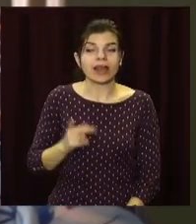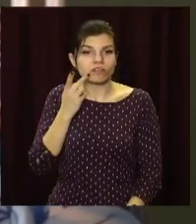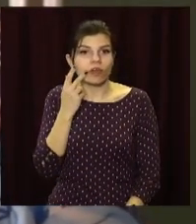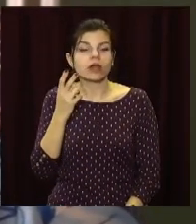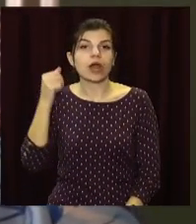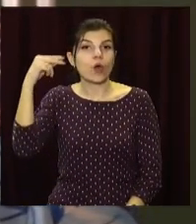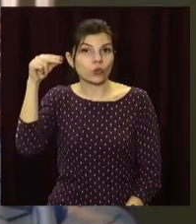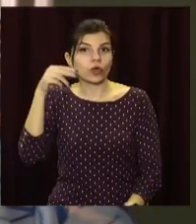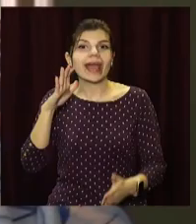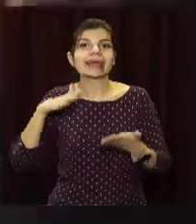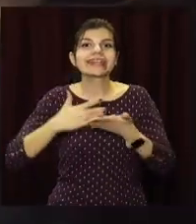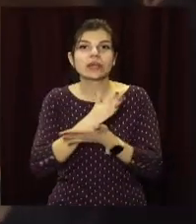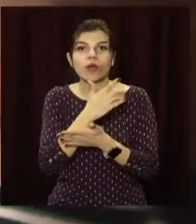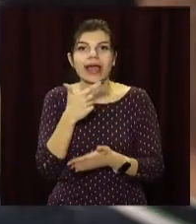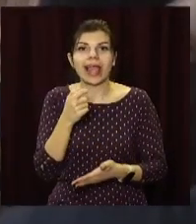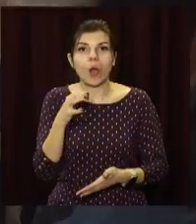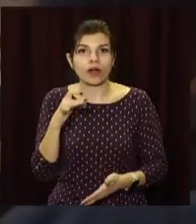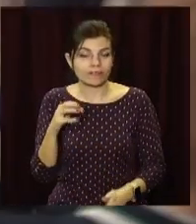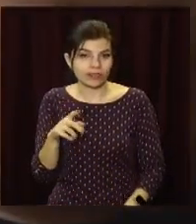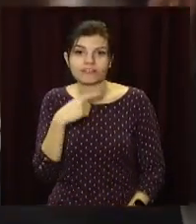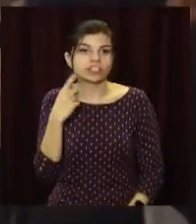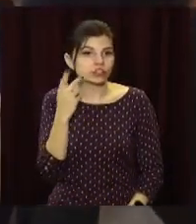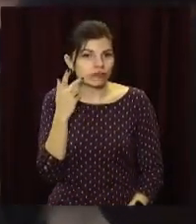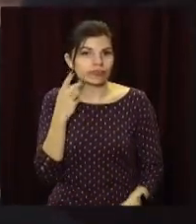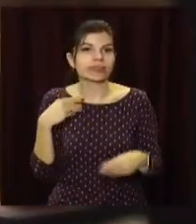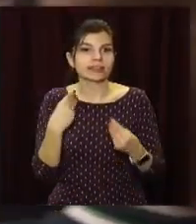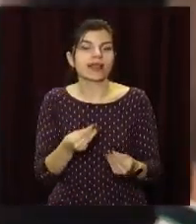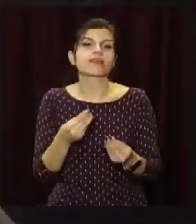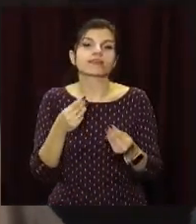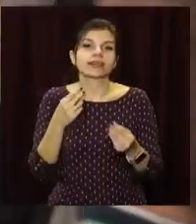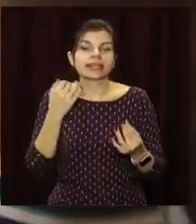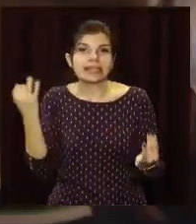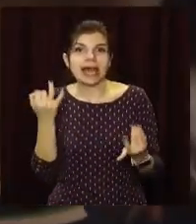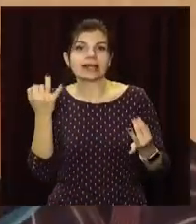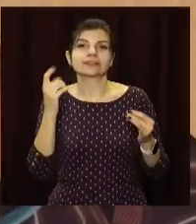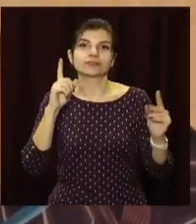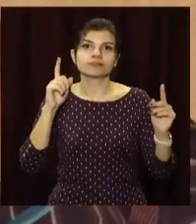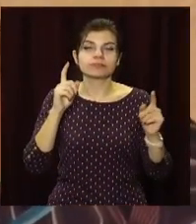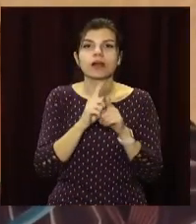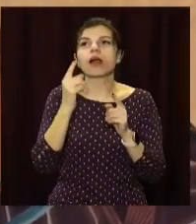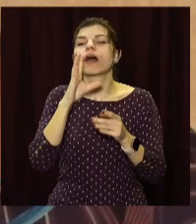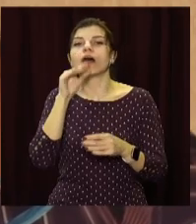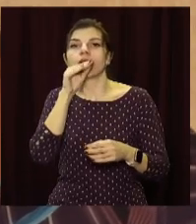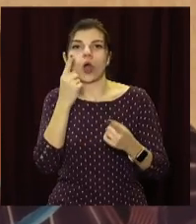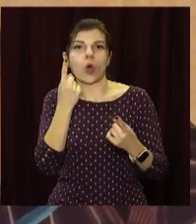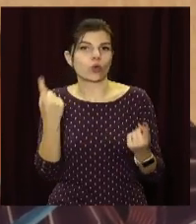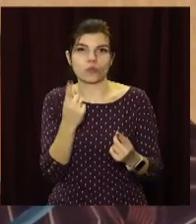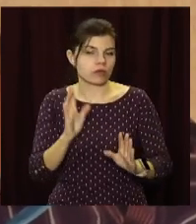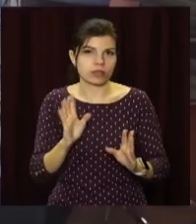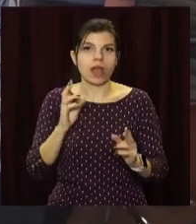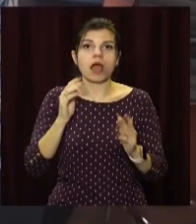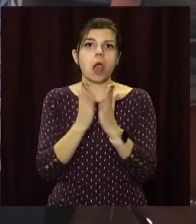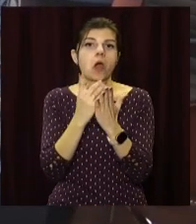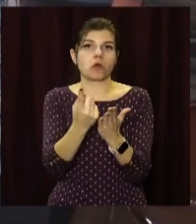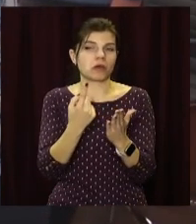У свої уроки з географії, як сама зізнається, завжди додає інтерактиву та візуальних елементів. Адже вивчати світ через одні лише